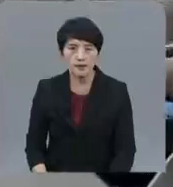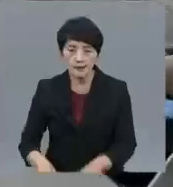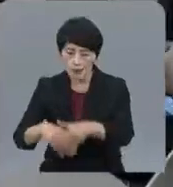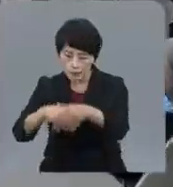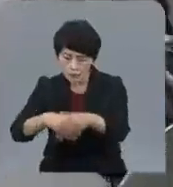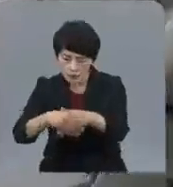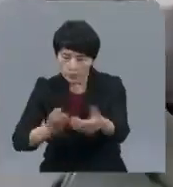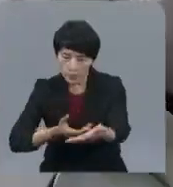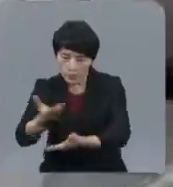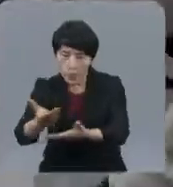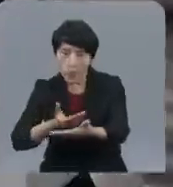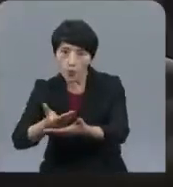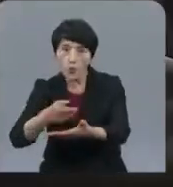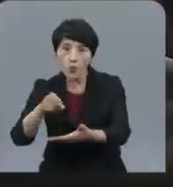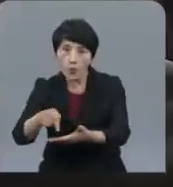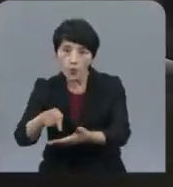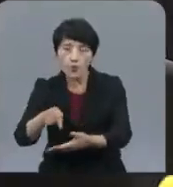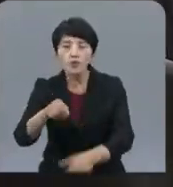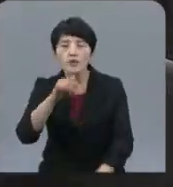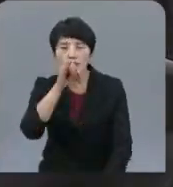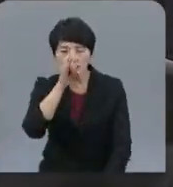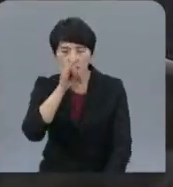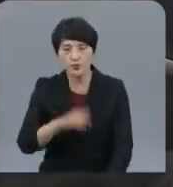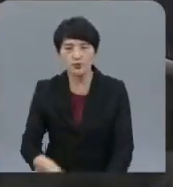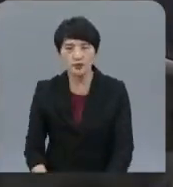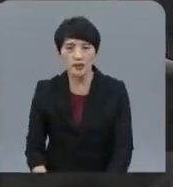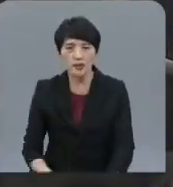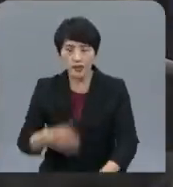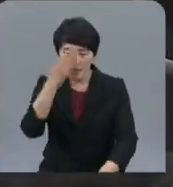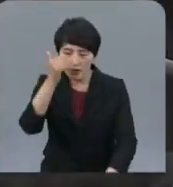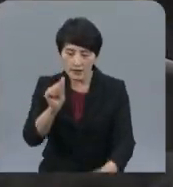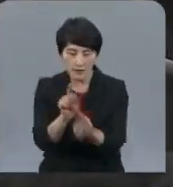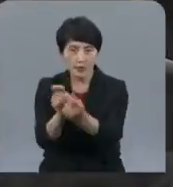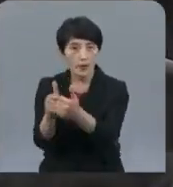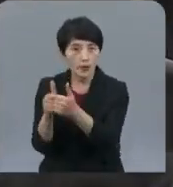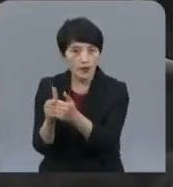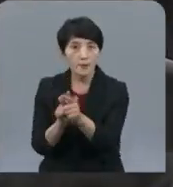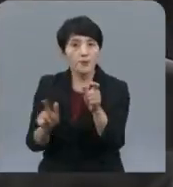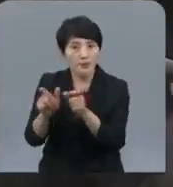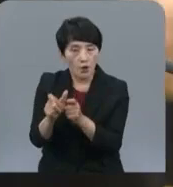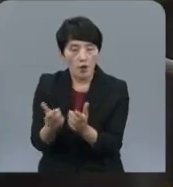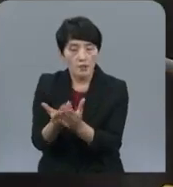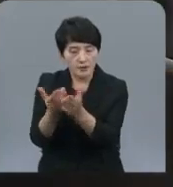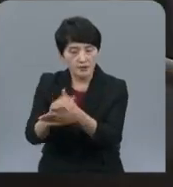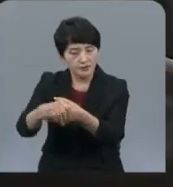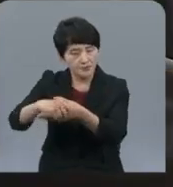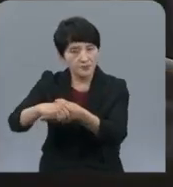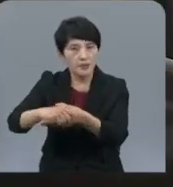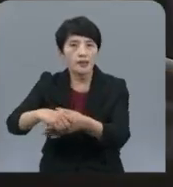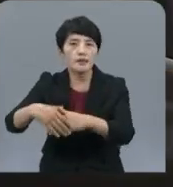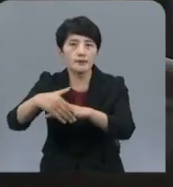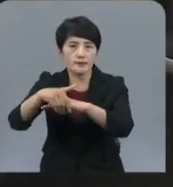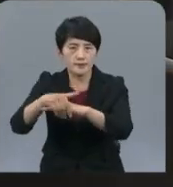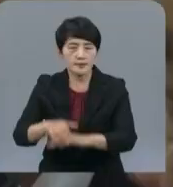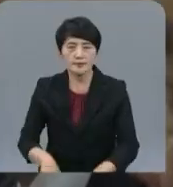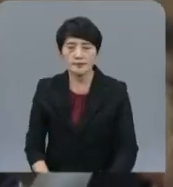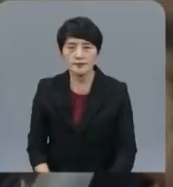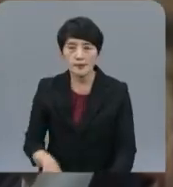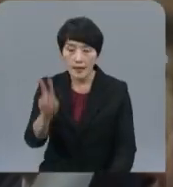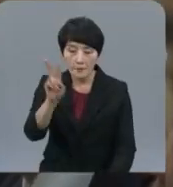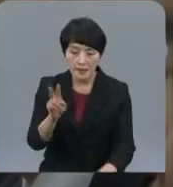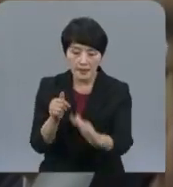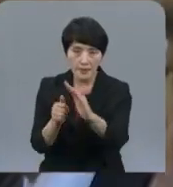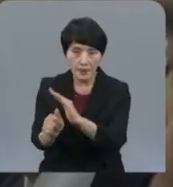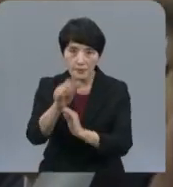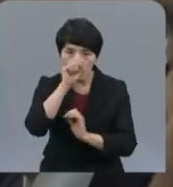présidentiel de Young saint Satan a ce que le sommet Séoul anoi approfondissent les relations bilatérales qui ont récemment été élevées au rang de partenariats